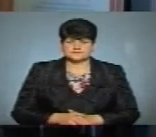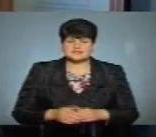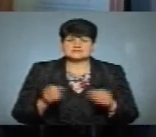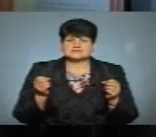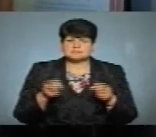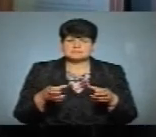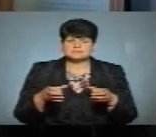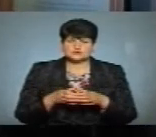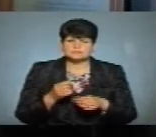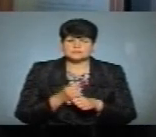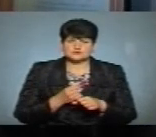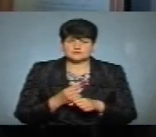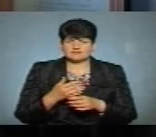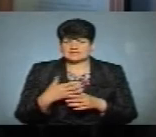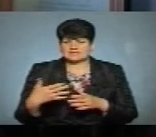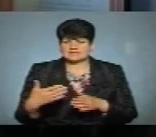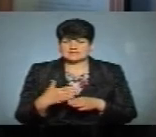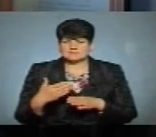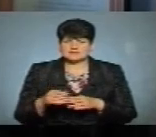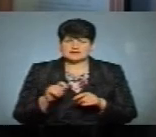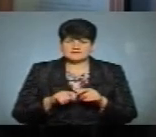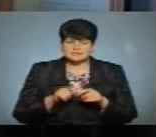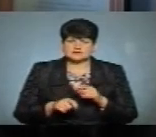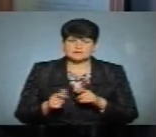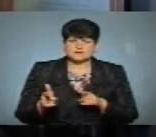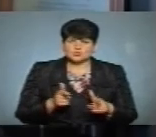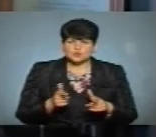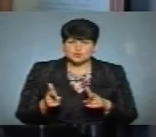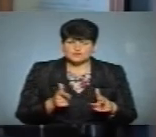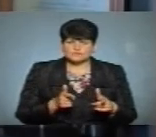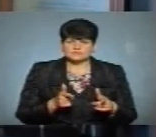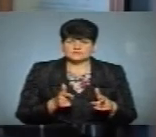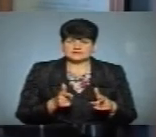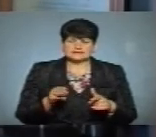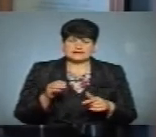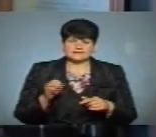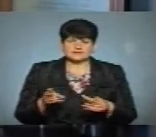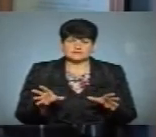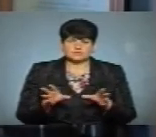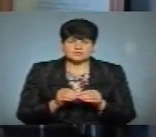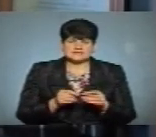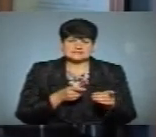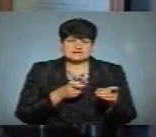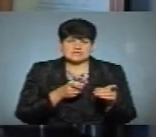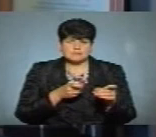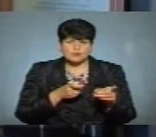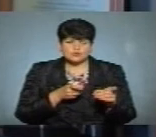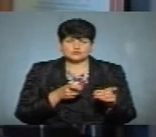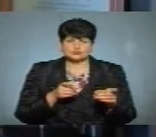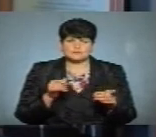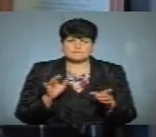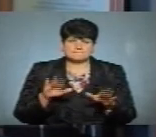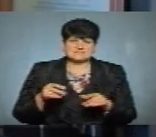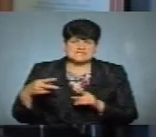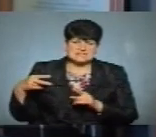Спецпідрозділ відпрацював декілька етапів. Це перевірка функціональної підготовки, тактики, яка була поєднана із стрільбою після